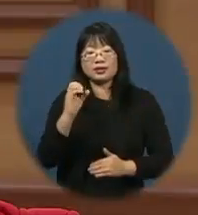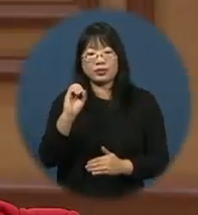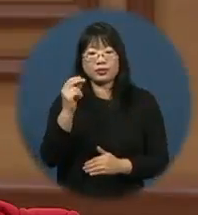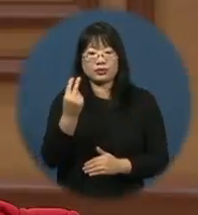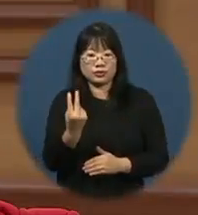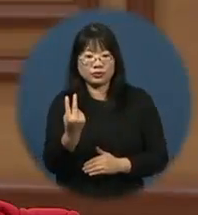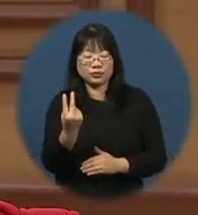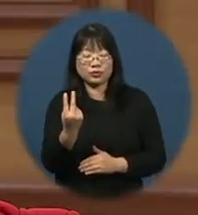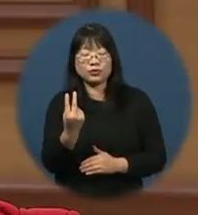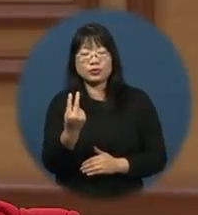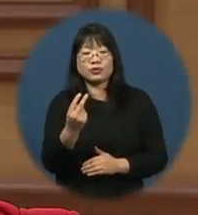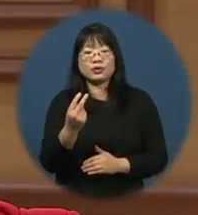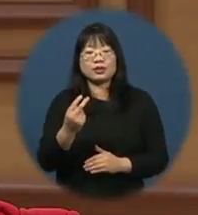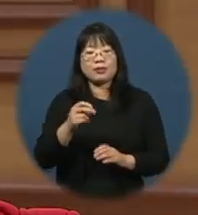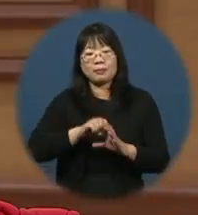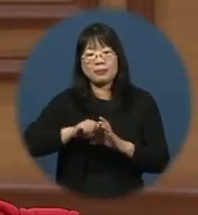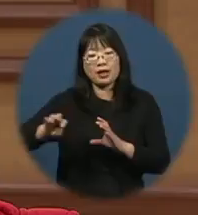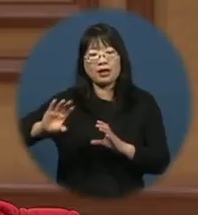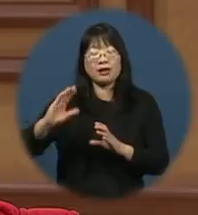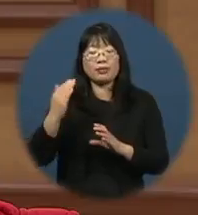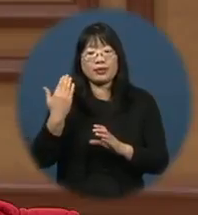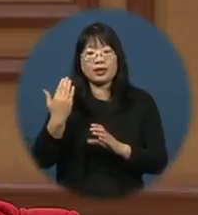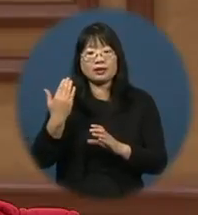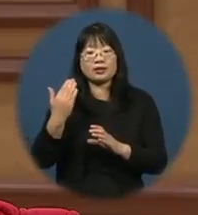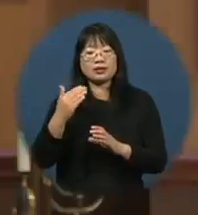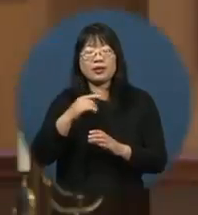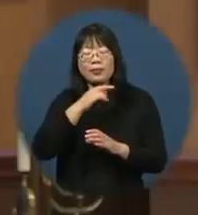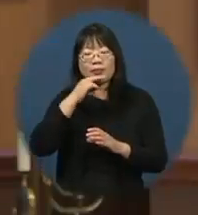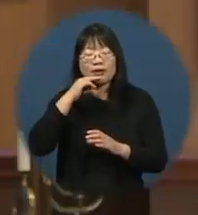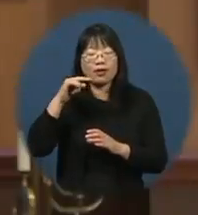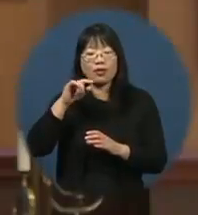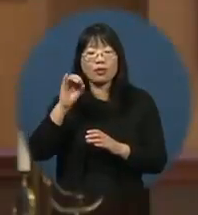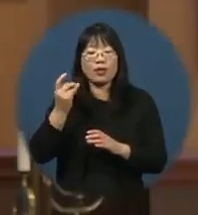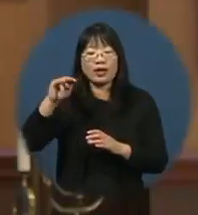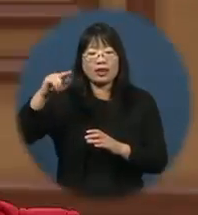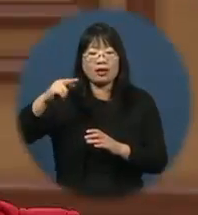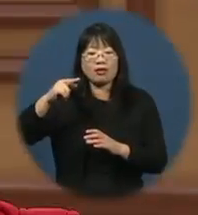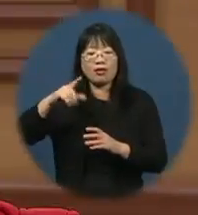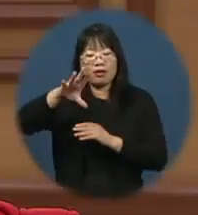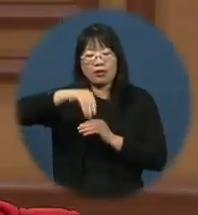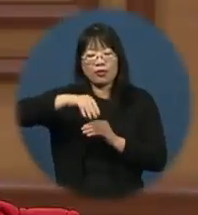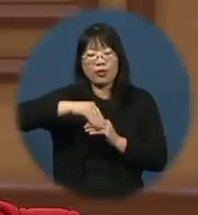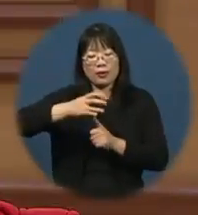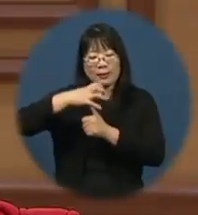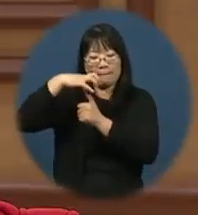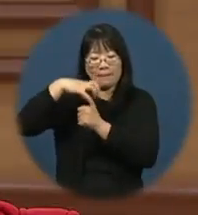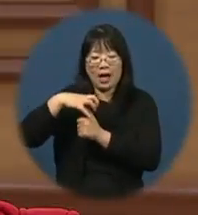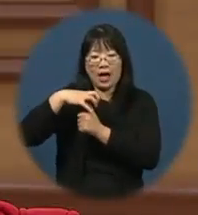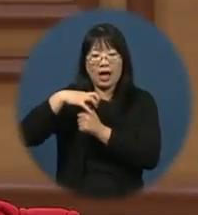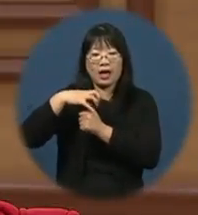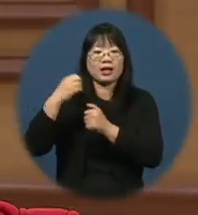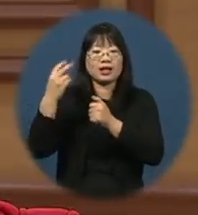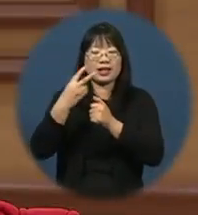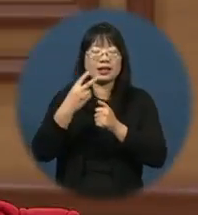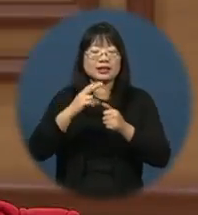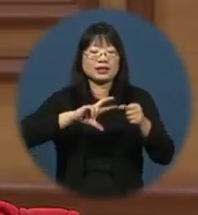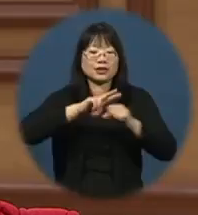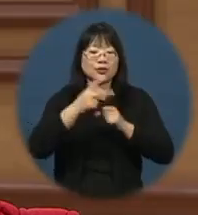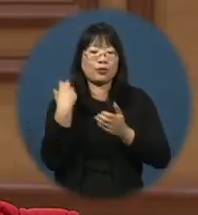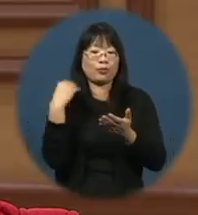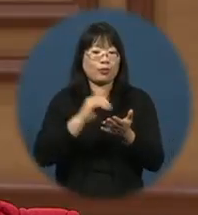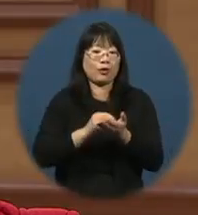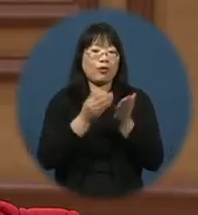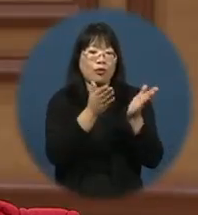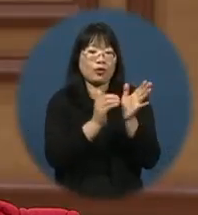이산화탄소가 나가는 그 적외선을 흡수를 하게 되는 겁니다. 붙잡아요? 예, 붙잡아서 다시 지상으로